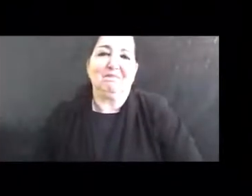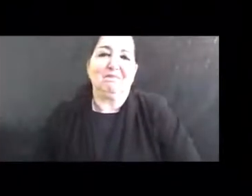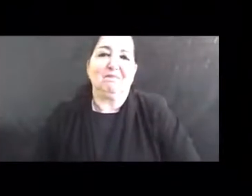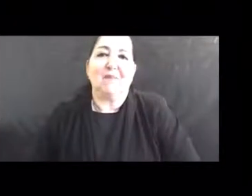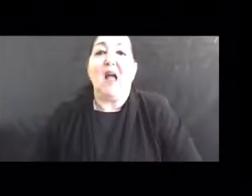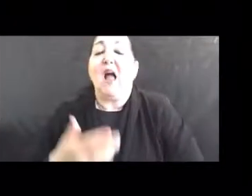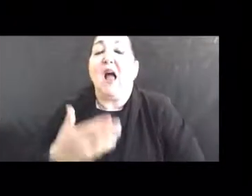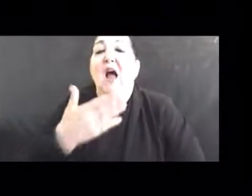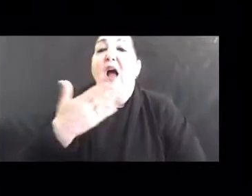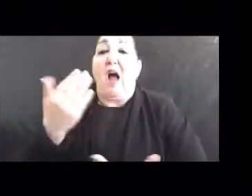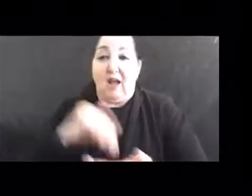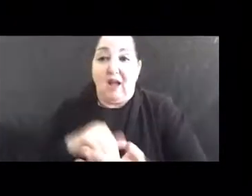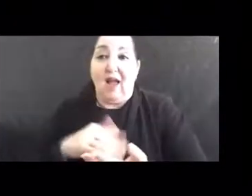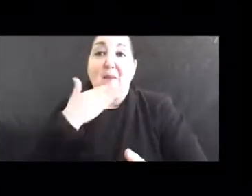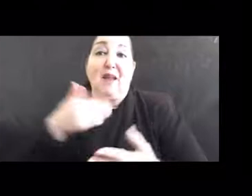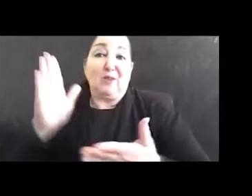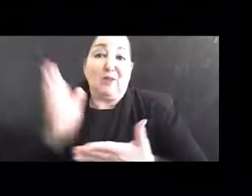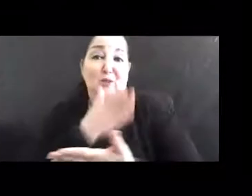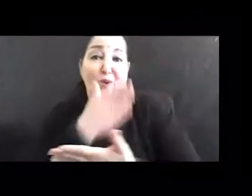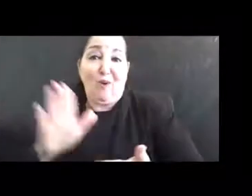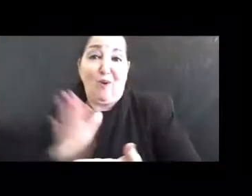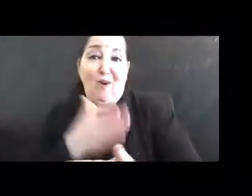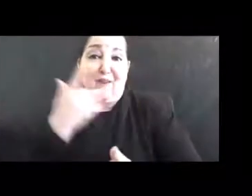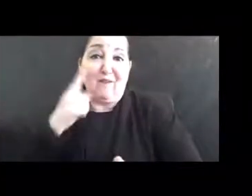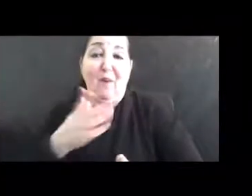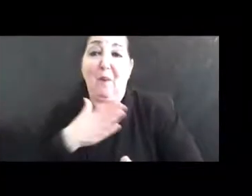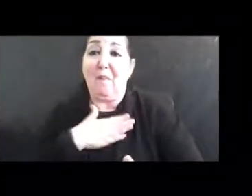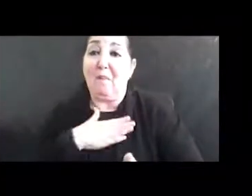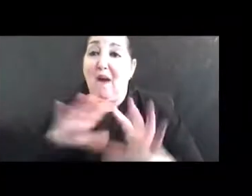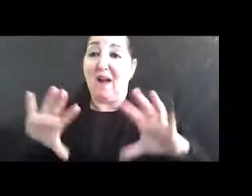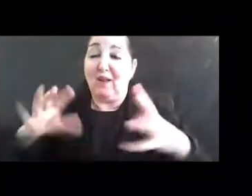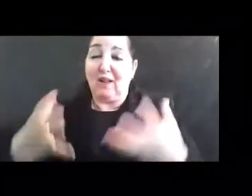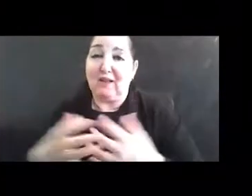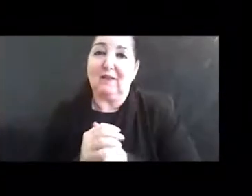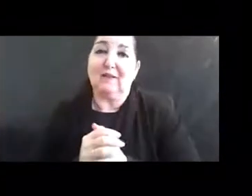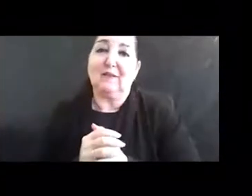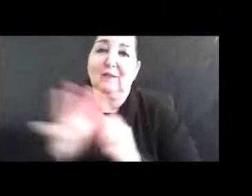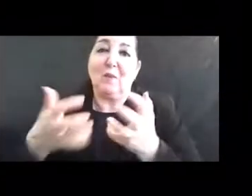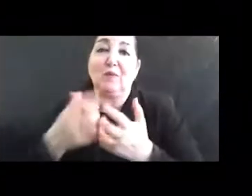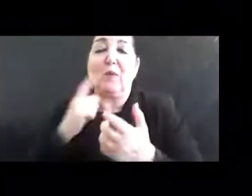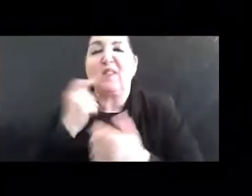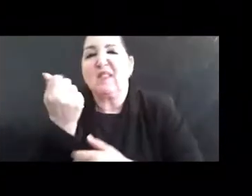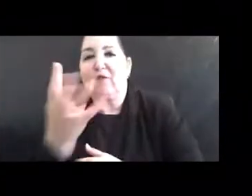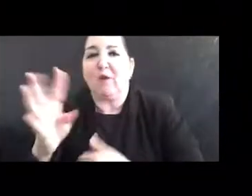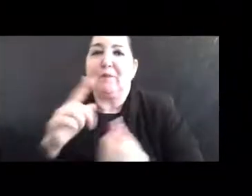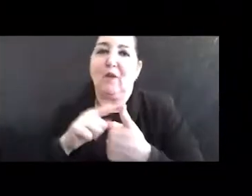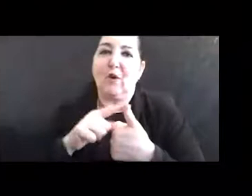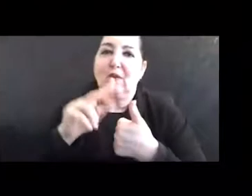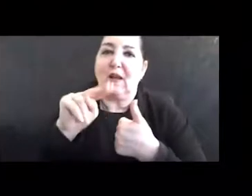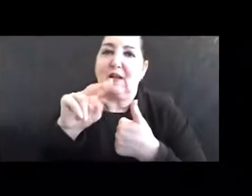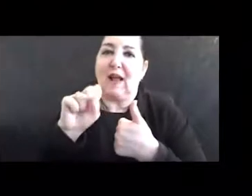Lagu sampai sekarang masih Nasi Daria yang Bom Nuklir. Ada beberapa hal.